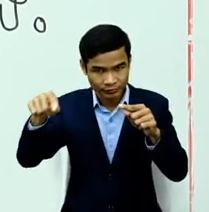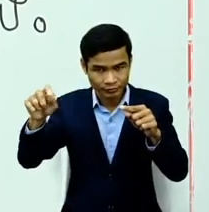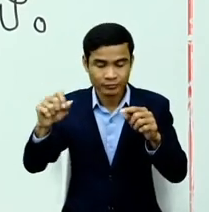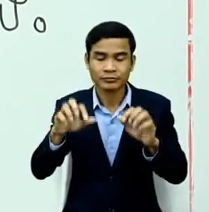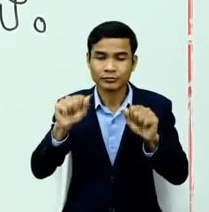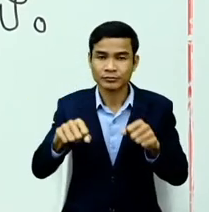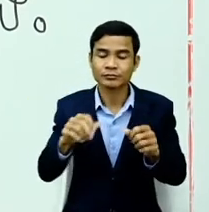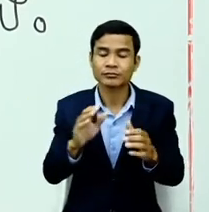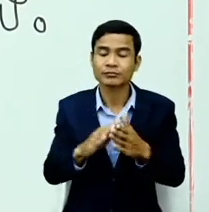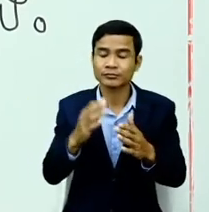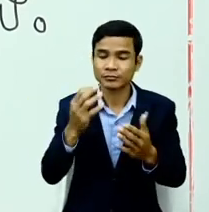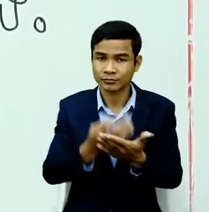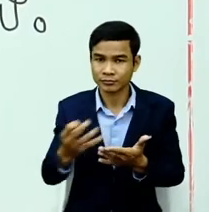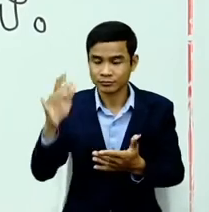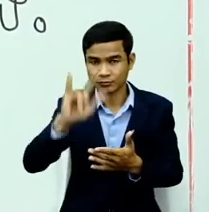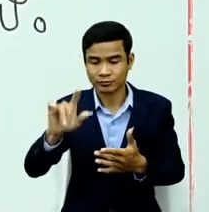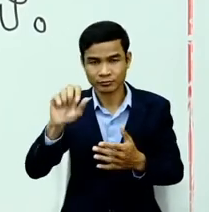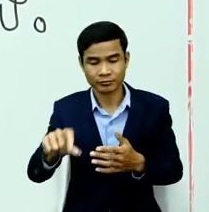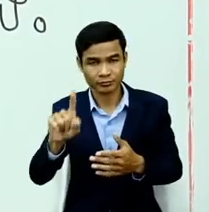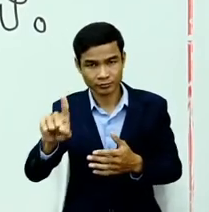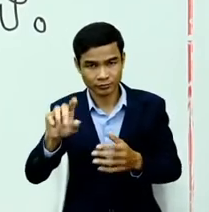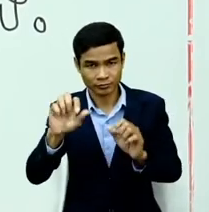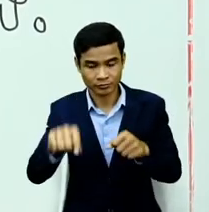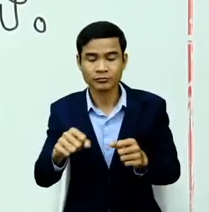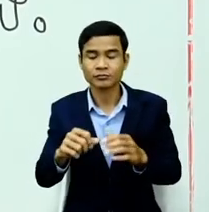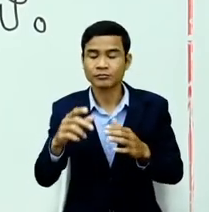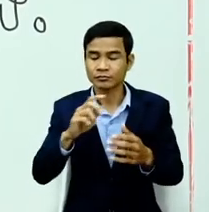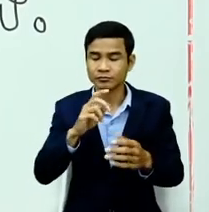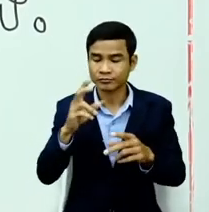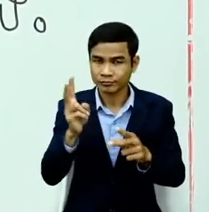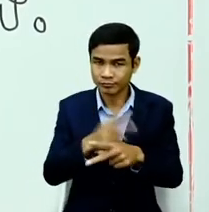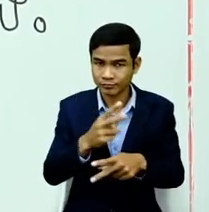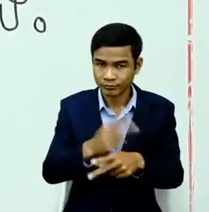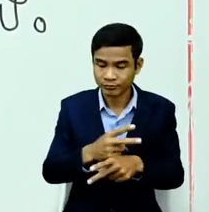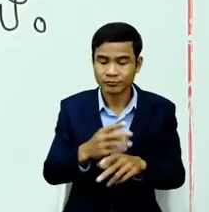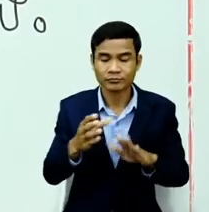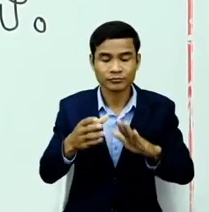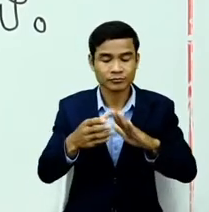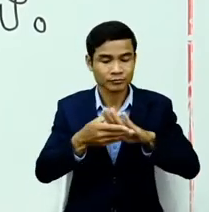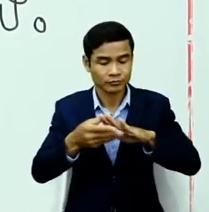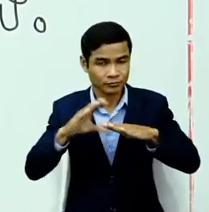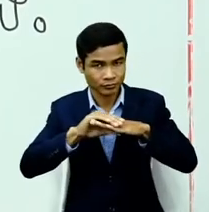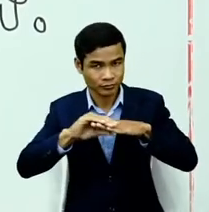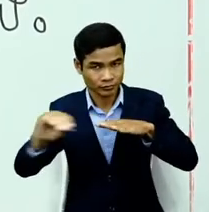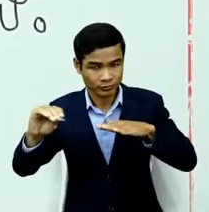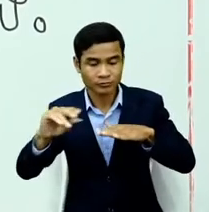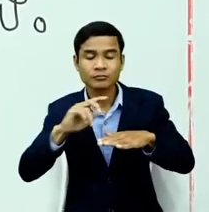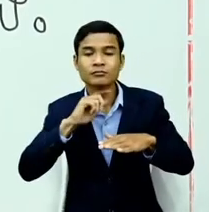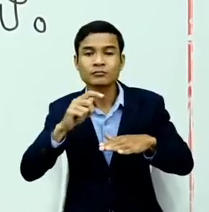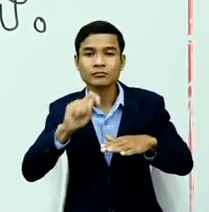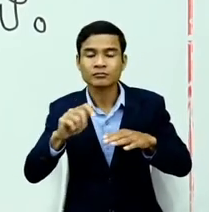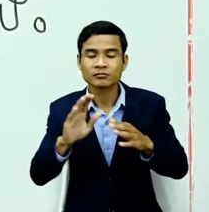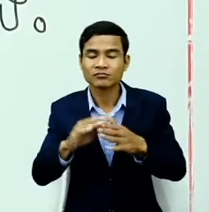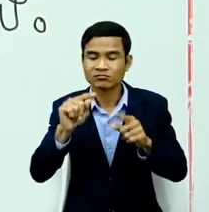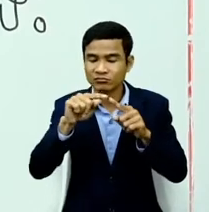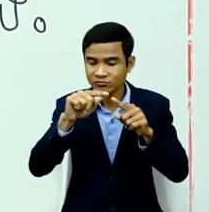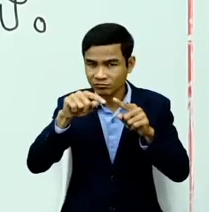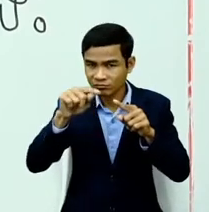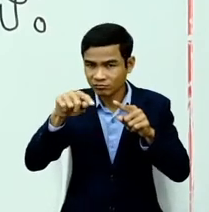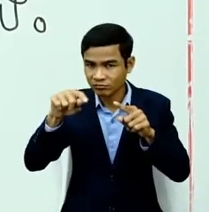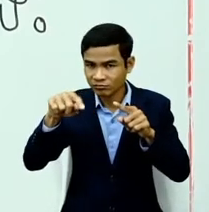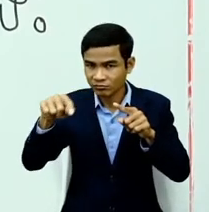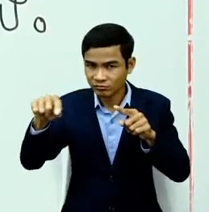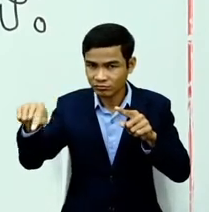ប្រើប្រាស់មួយយ៉ាងដែលមានចាដែលធ្វើពីដែរសំប៉ែតហើយវាមានថ្មិញចាថ្មិញតូចតូចហើយញឹកអញ្ចឹងណាកូនគេហៅ